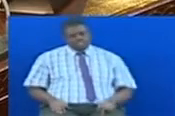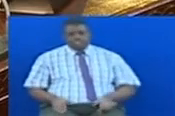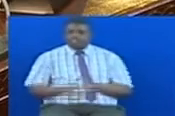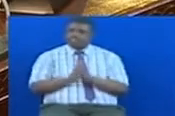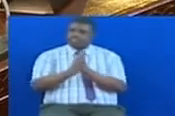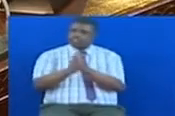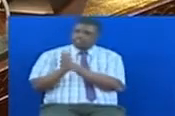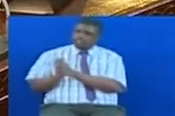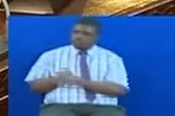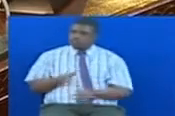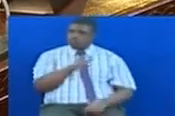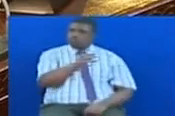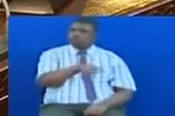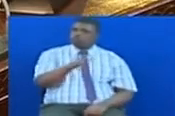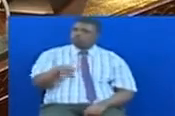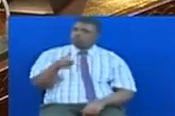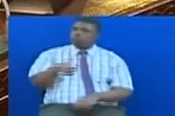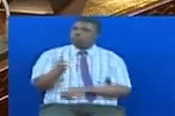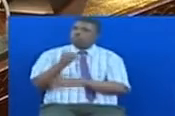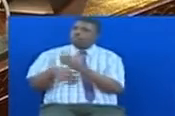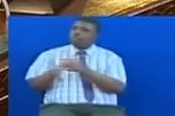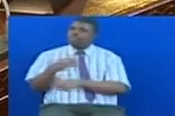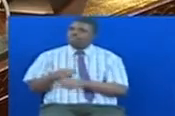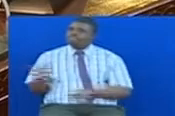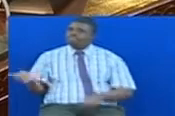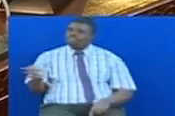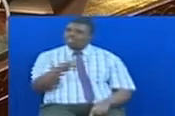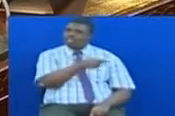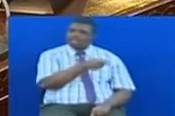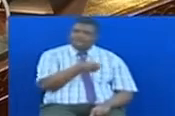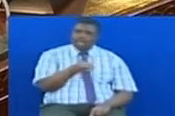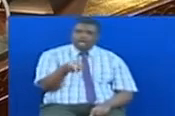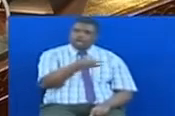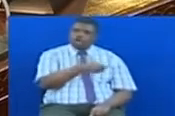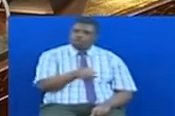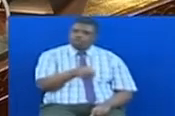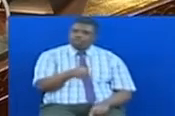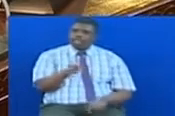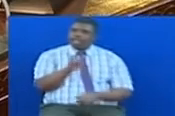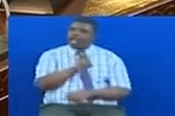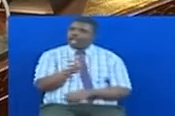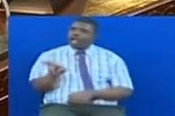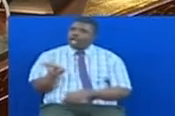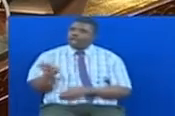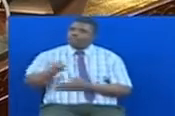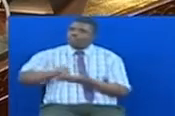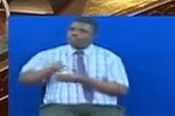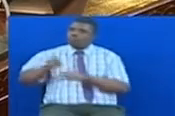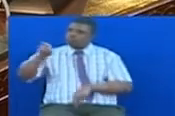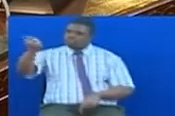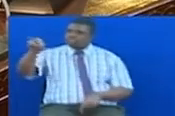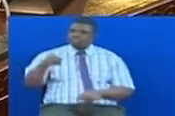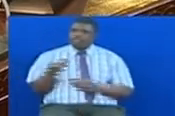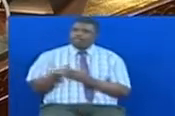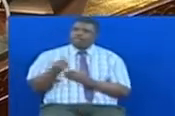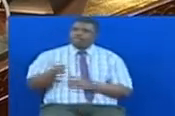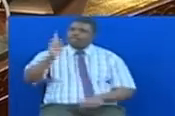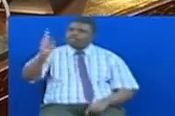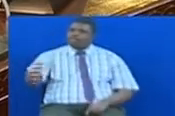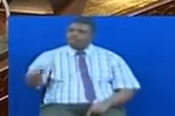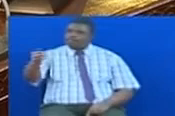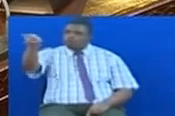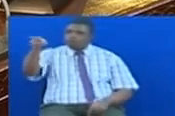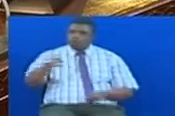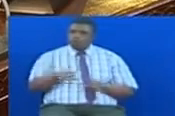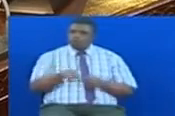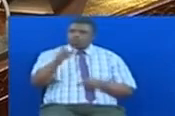watu wenye ulemavu kujitokeza kuchangamkia fursa hizi. Mifano tunayo, waige mifano ya wenzao ambao tayari wamekwisha kukopeshwa mpaka